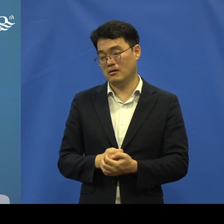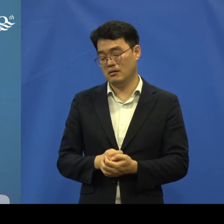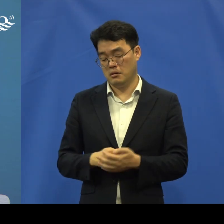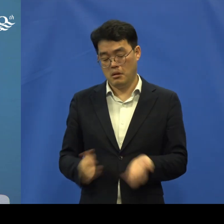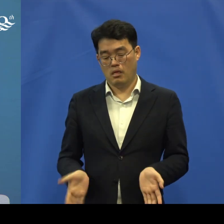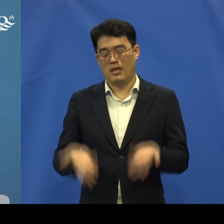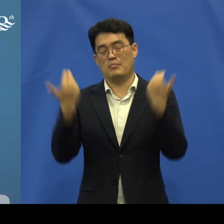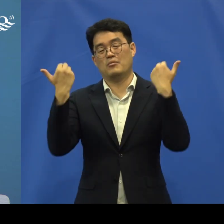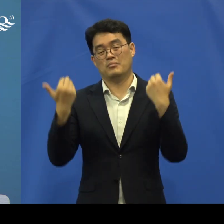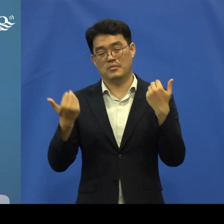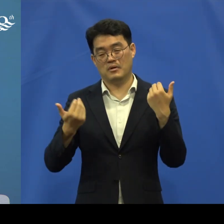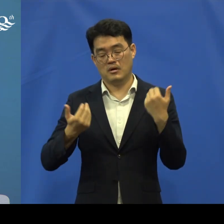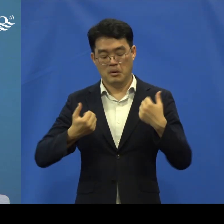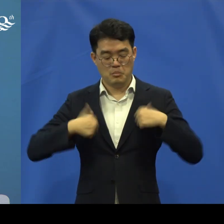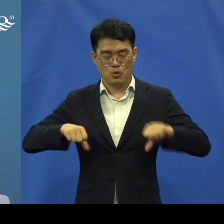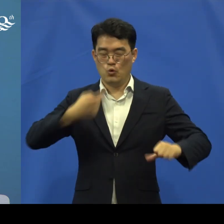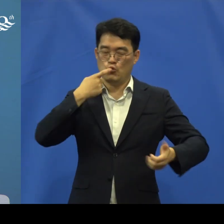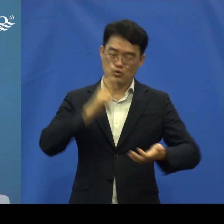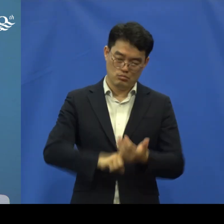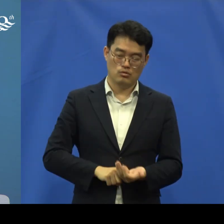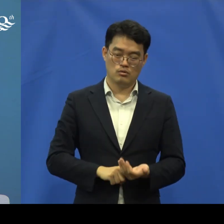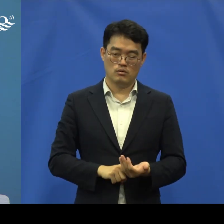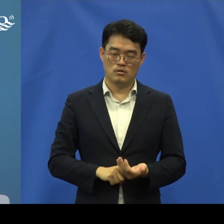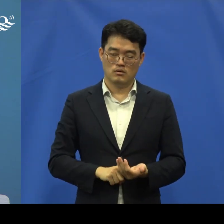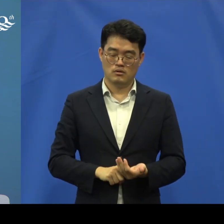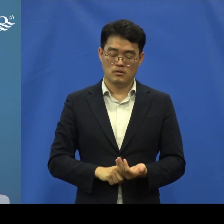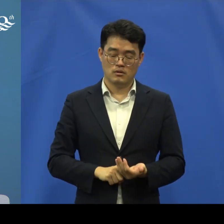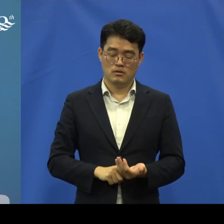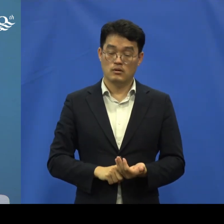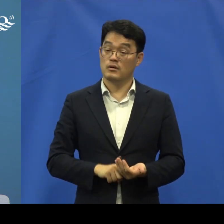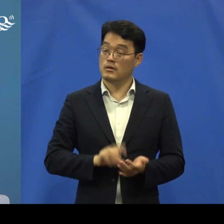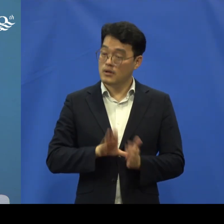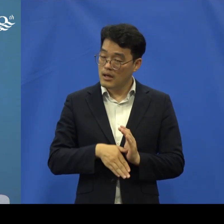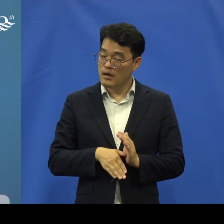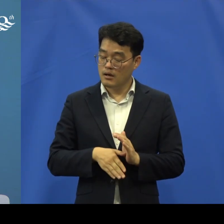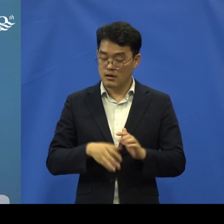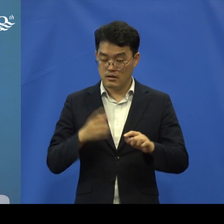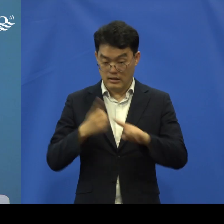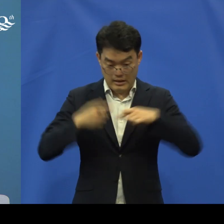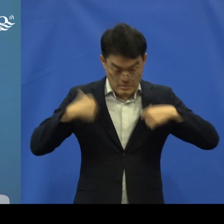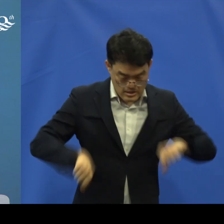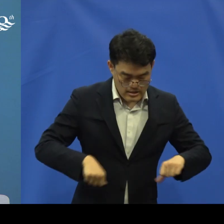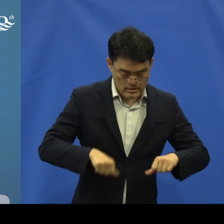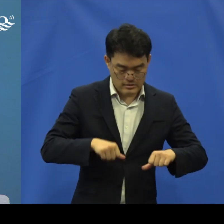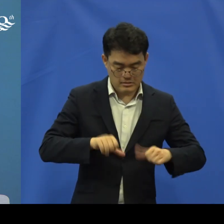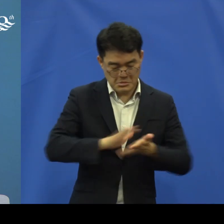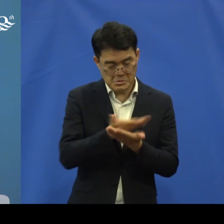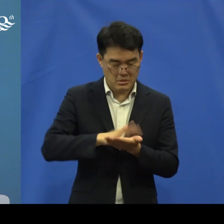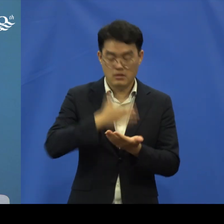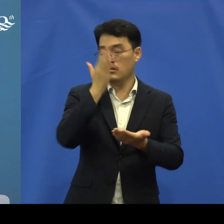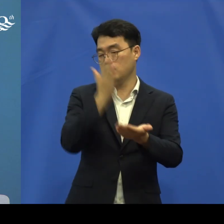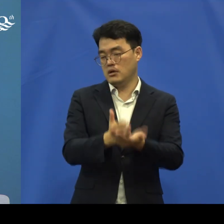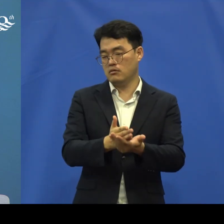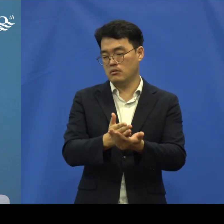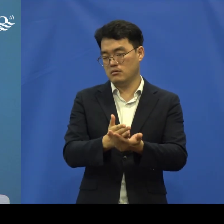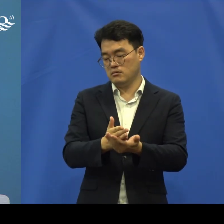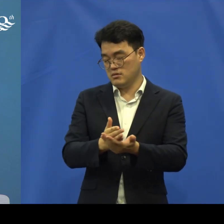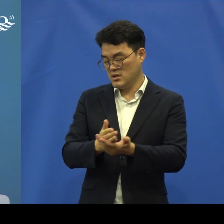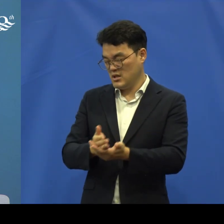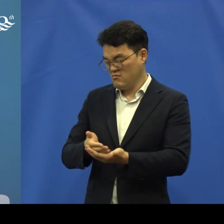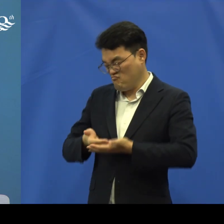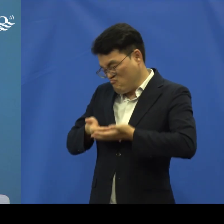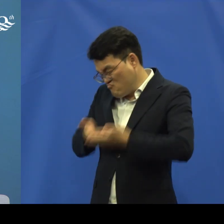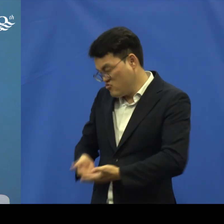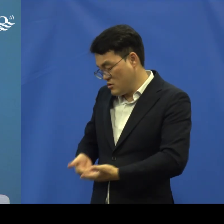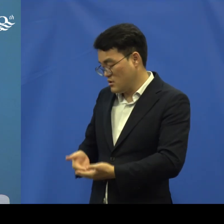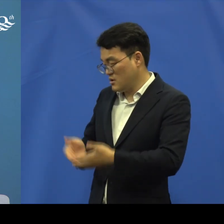가볍게, 그죠? 끝을 내버리는, 끝까지 가지 못하는. 여러분, 문제가 있으면 그 문제를 뚫고